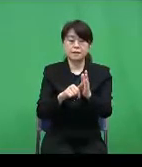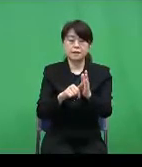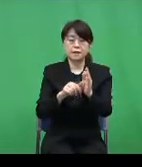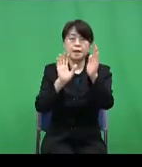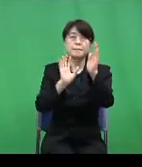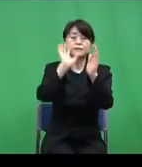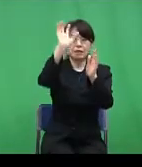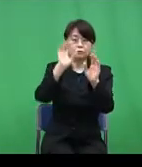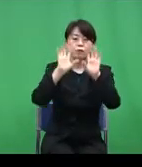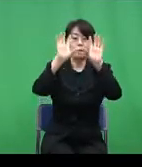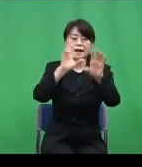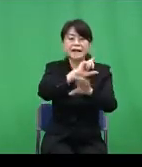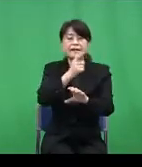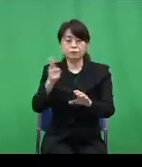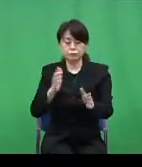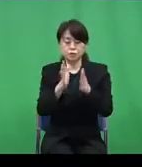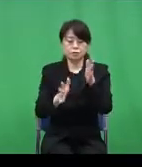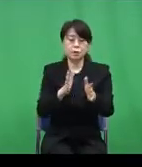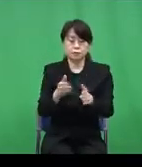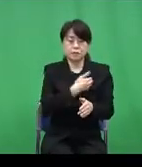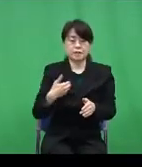他のスポーツもやるようにしてくれとか、